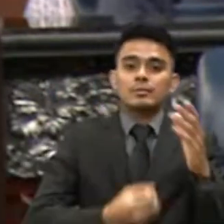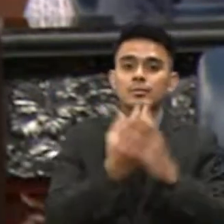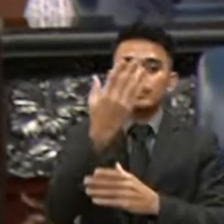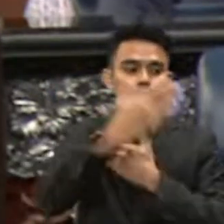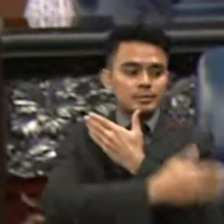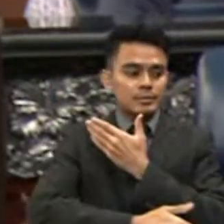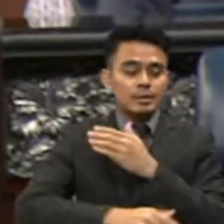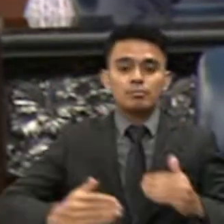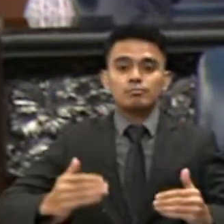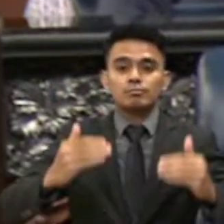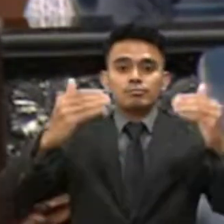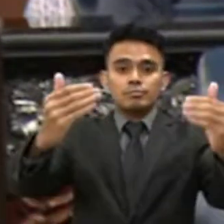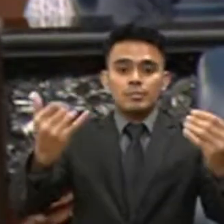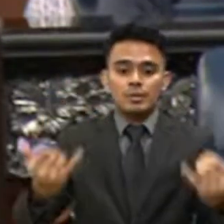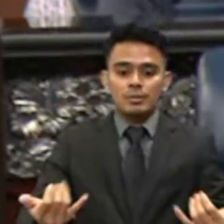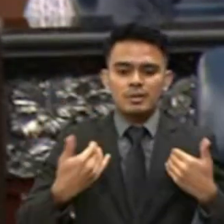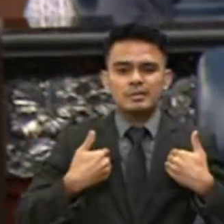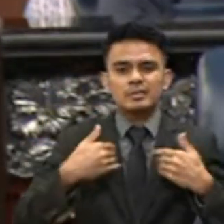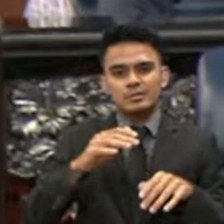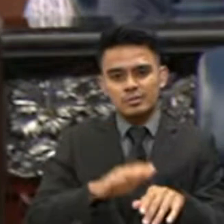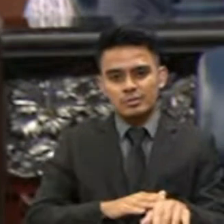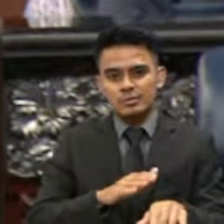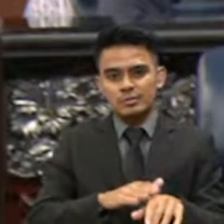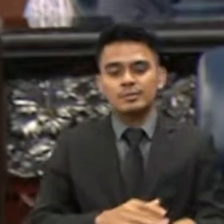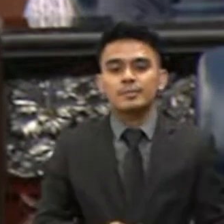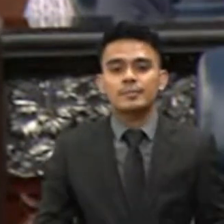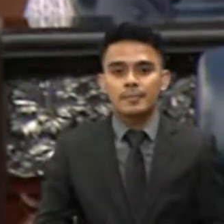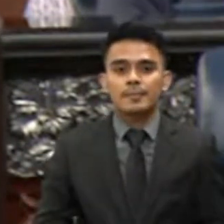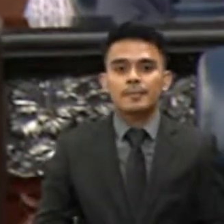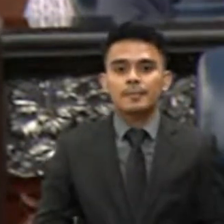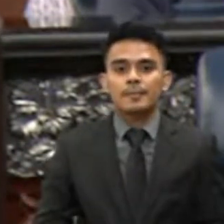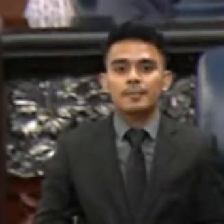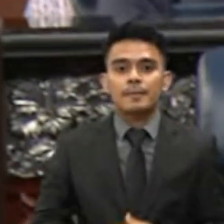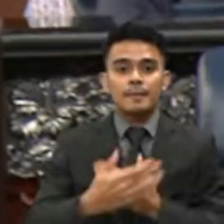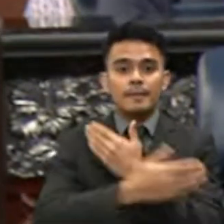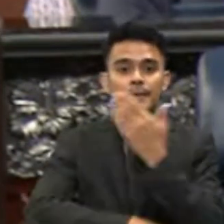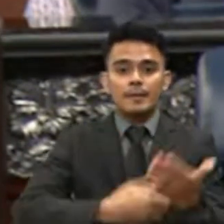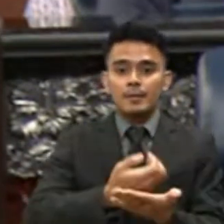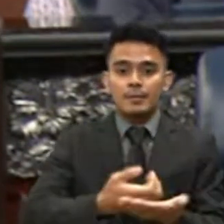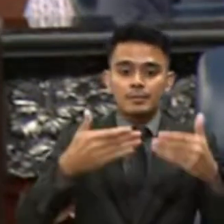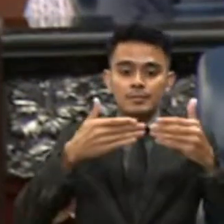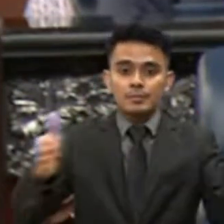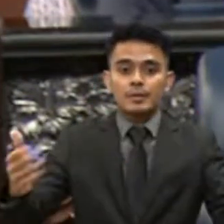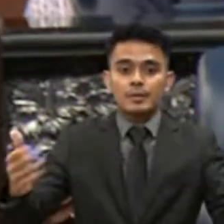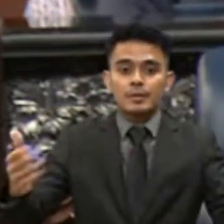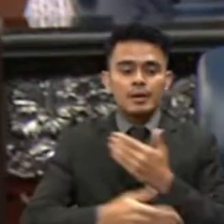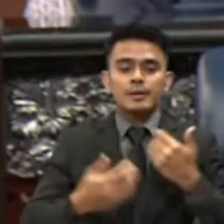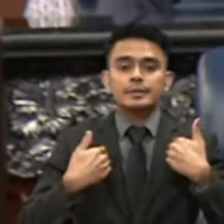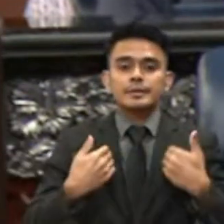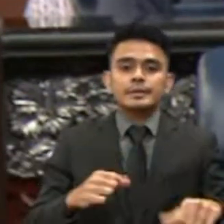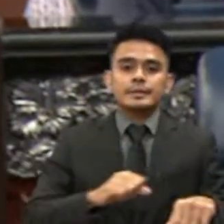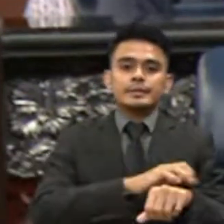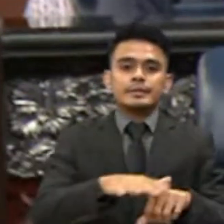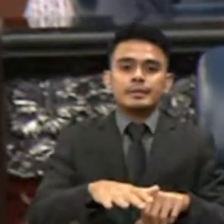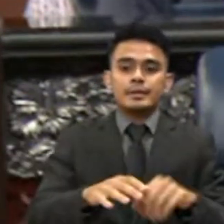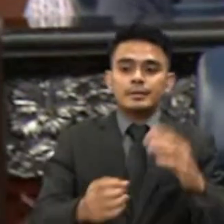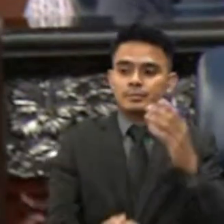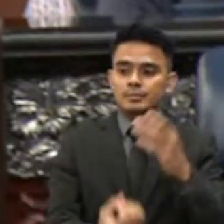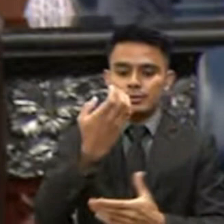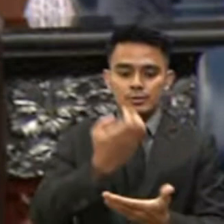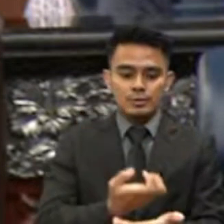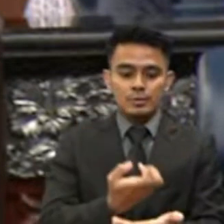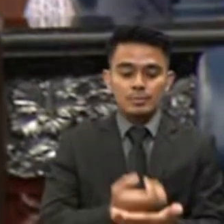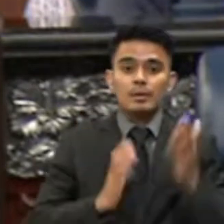negara-negara maju yang turut perlahan sebagai sebuah ekonomi terbuka negara kita turut Terkesan di mana pertumbuhan ekonomi